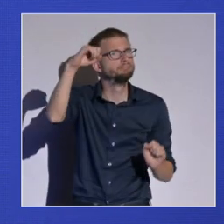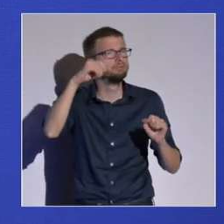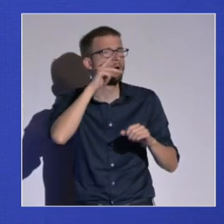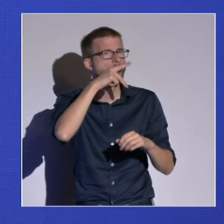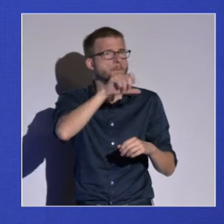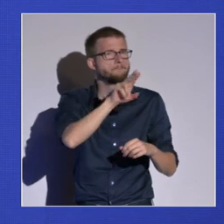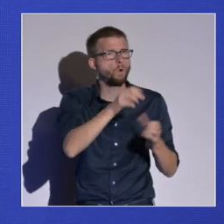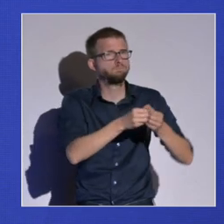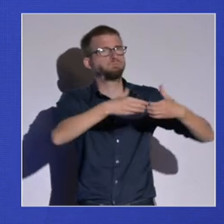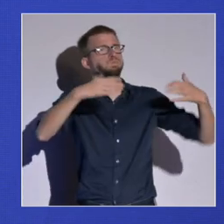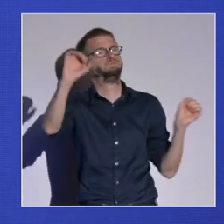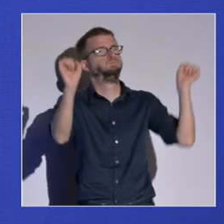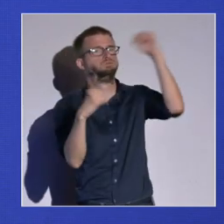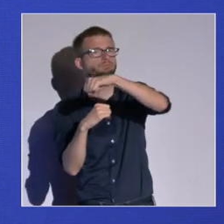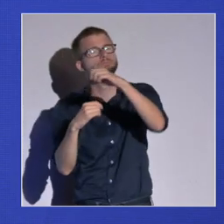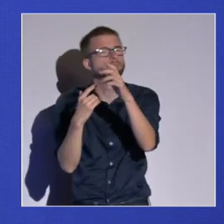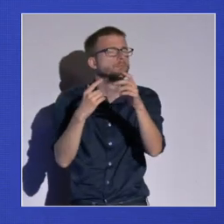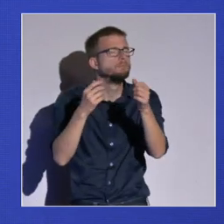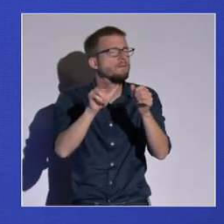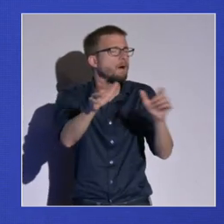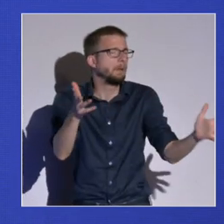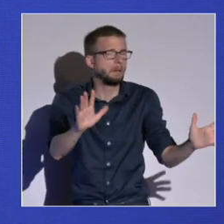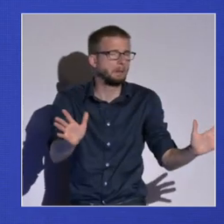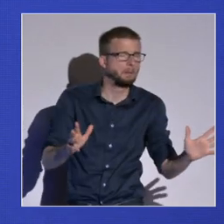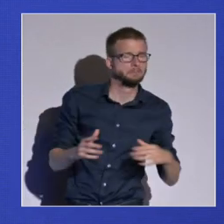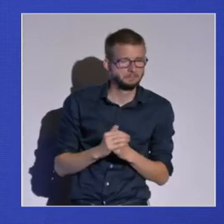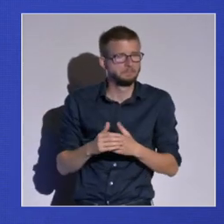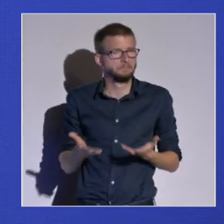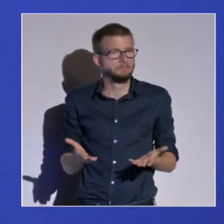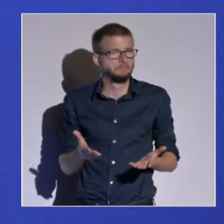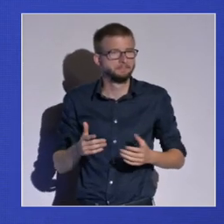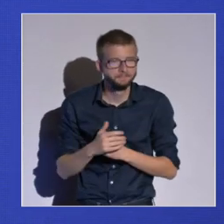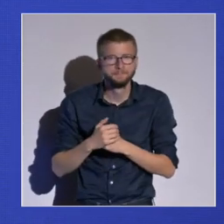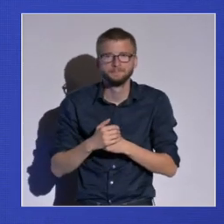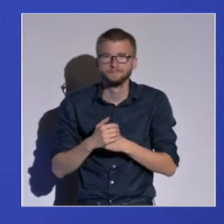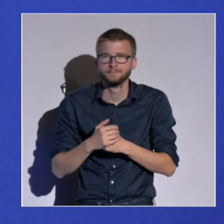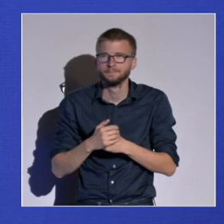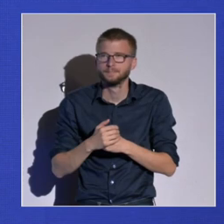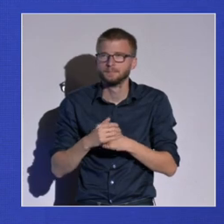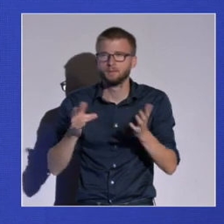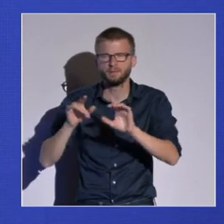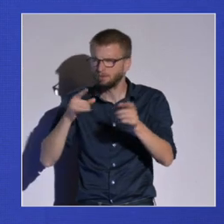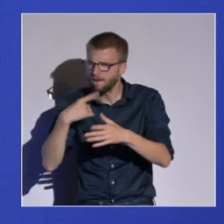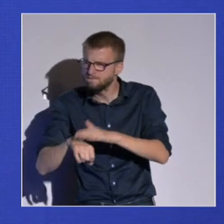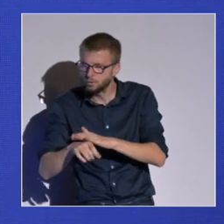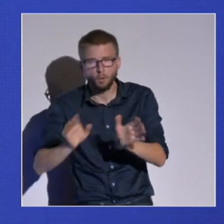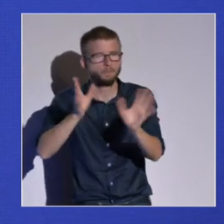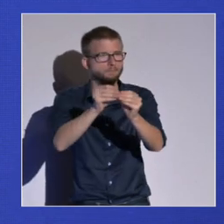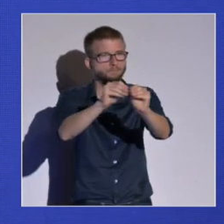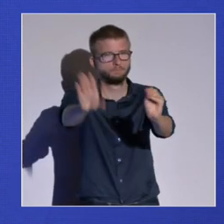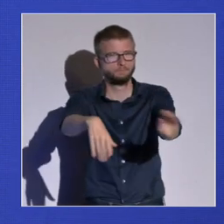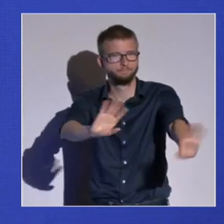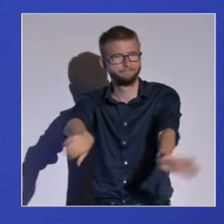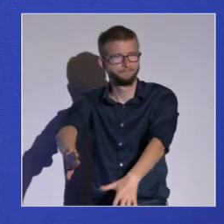et donc et donc vous avez vu les résultats du foot non rien oublier ce que je dis